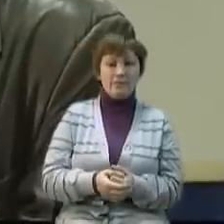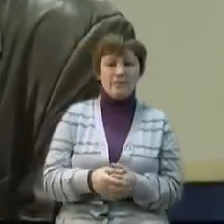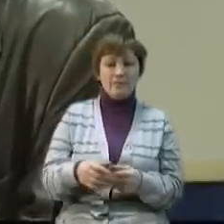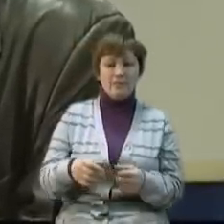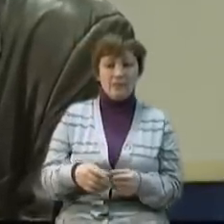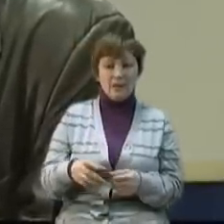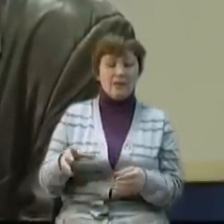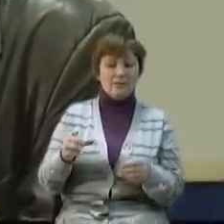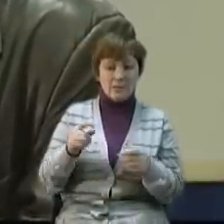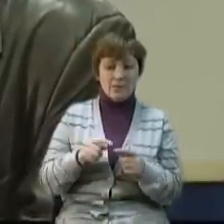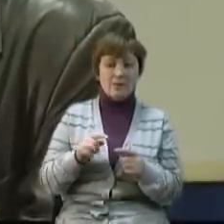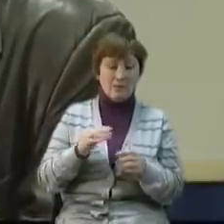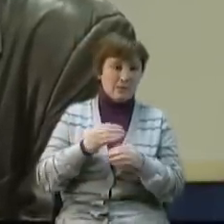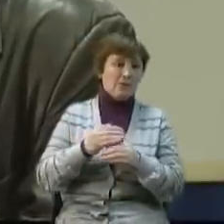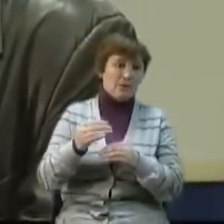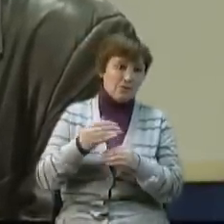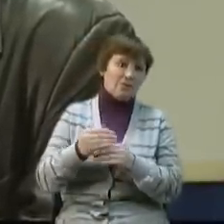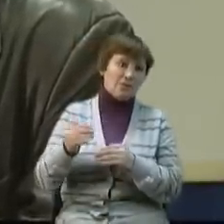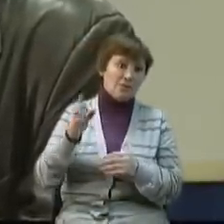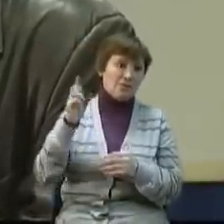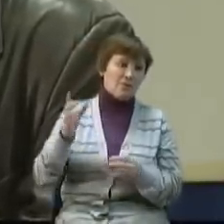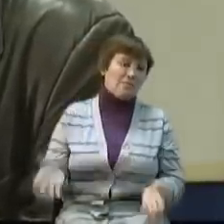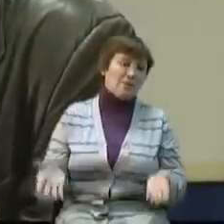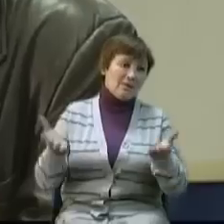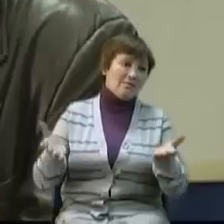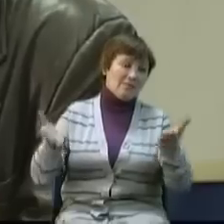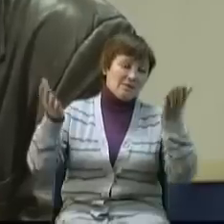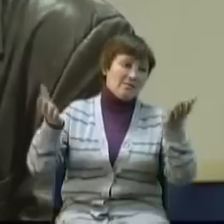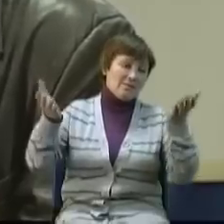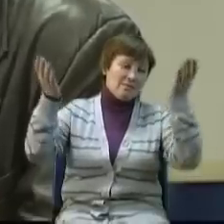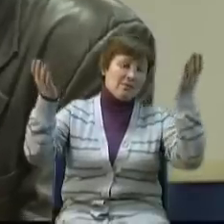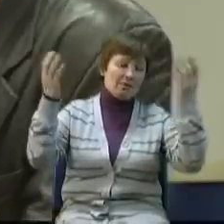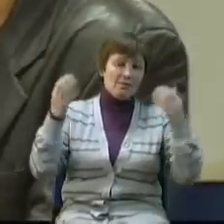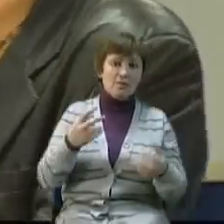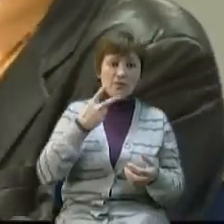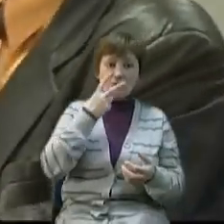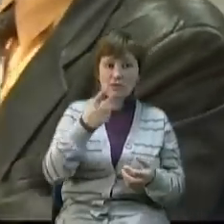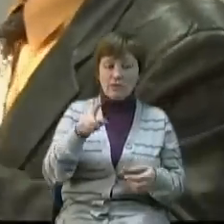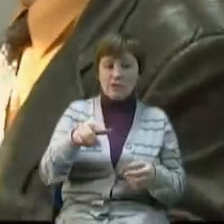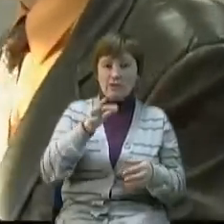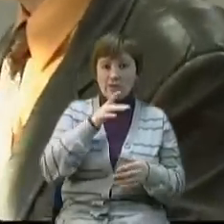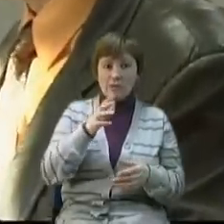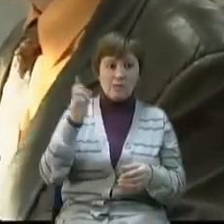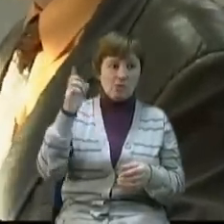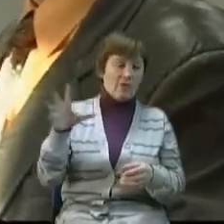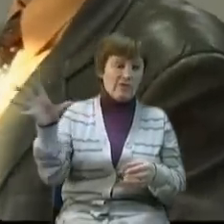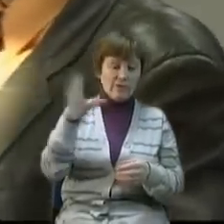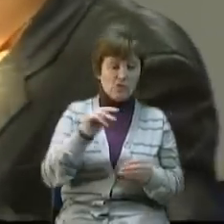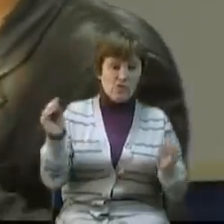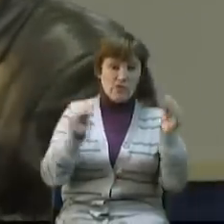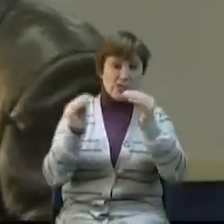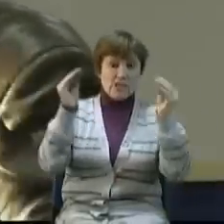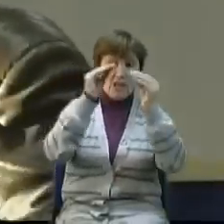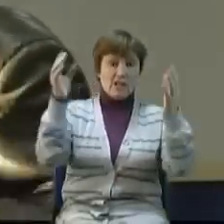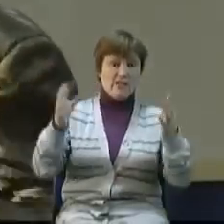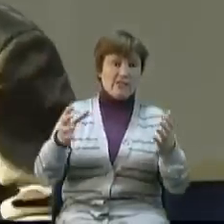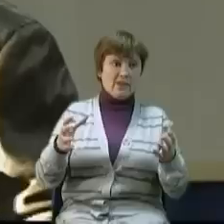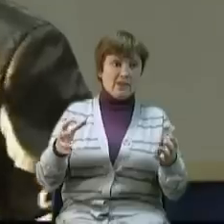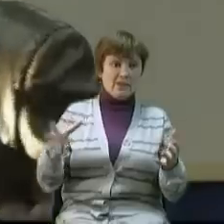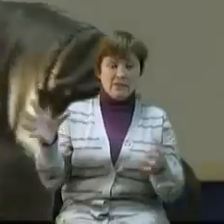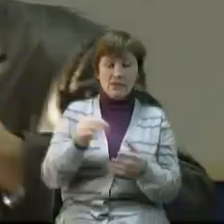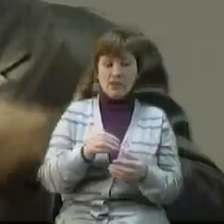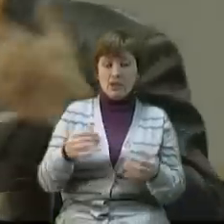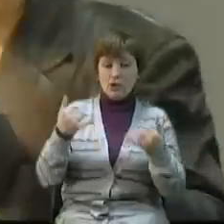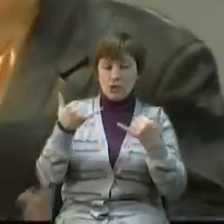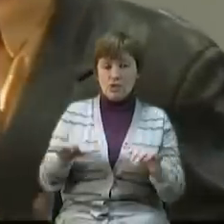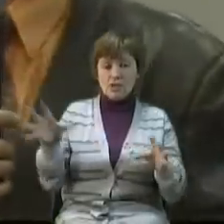все потихонечку. И я увидел, вот в это время Бог вдруг все восстановил. И те чудеса, и тот